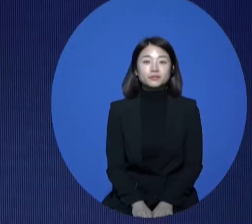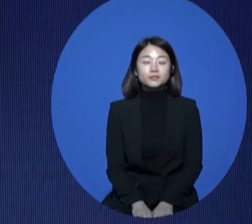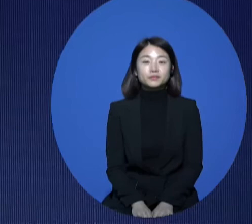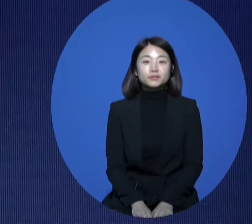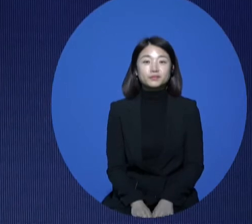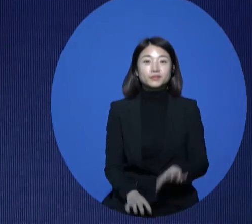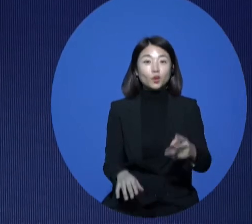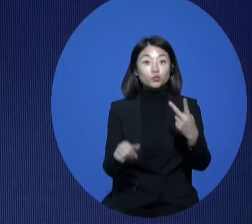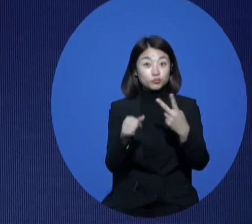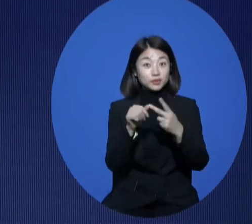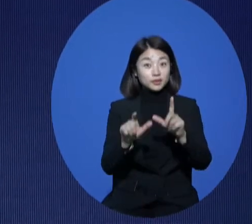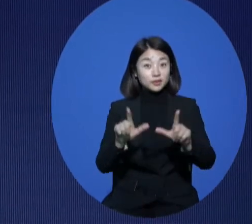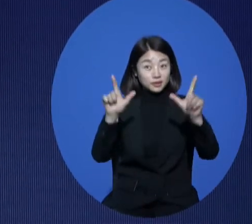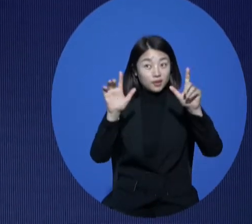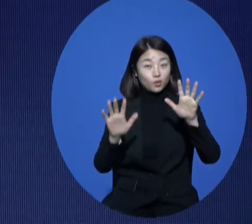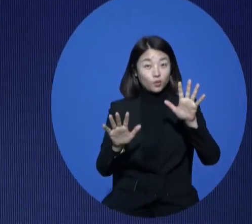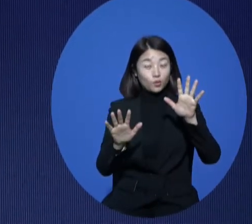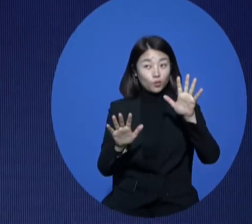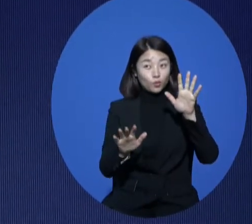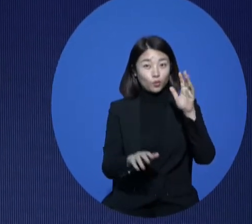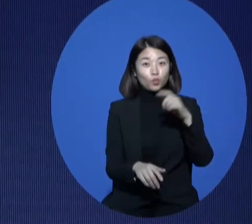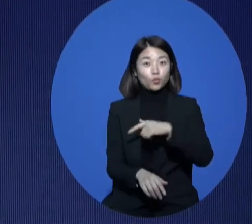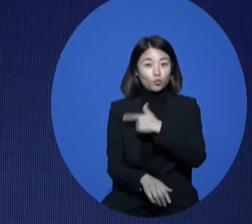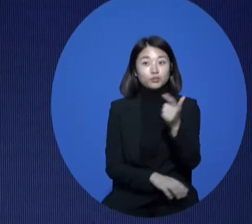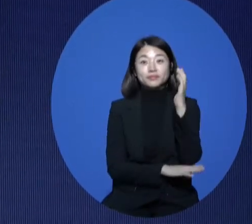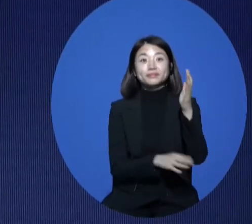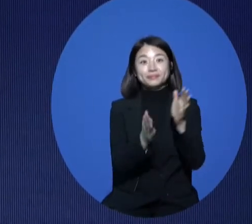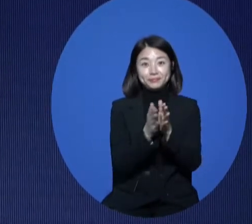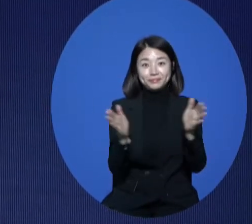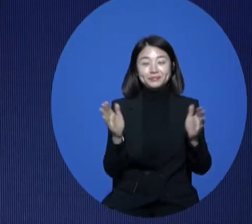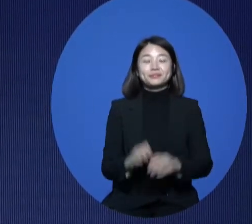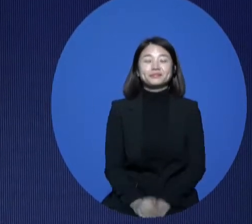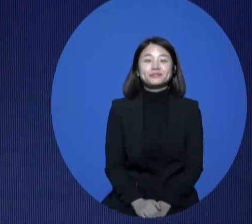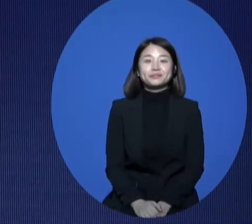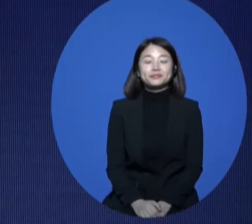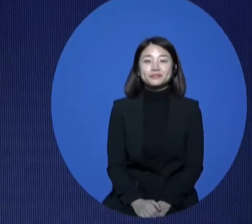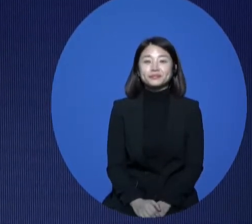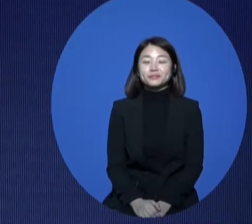예, 두 번째 날 오후 세션을 시작하겠습니다.